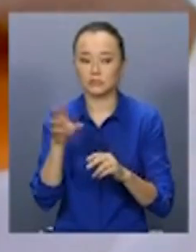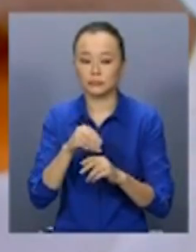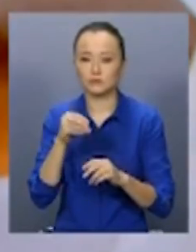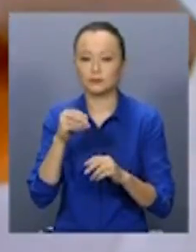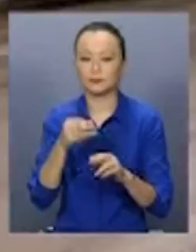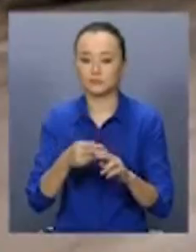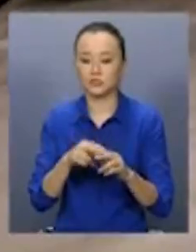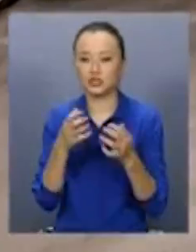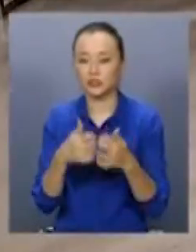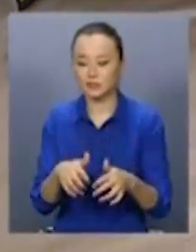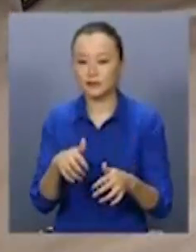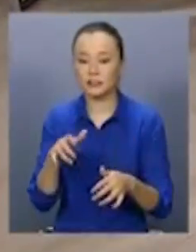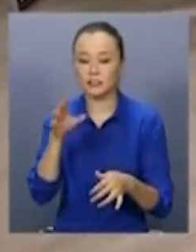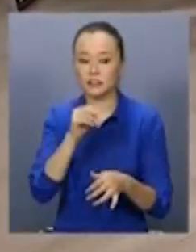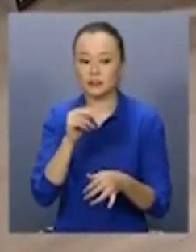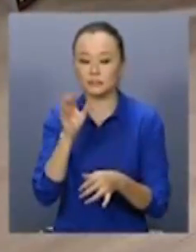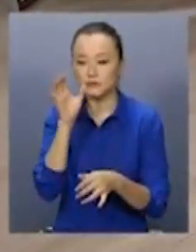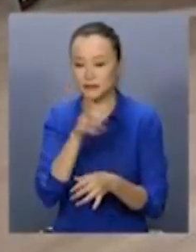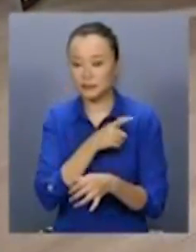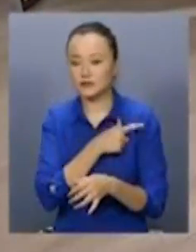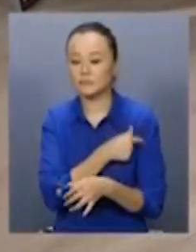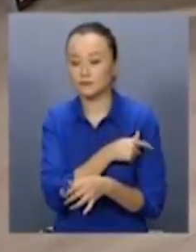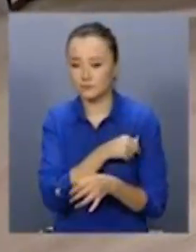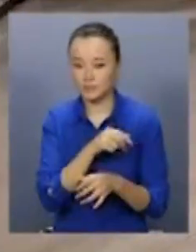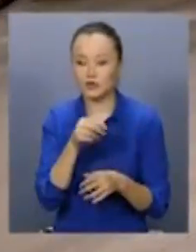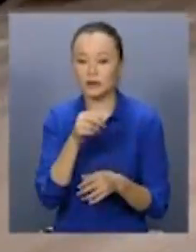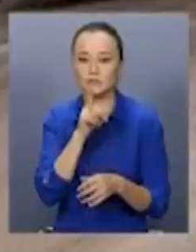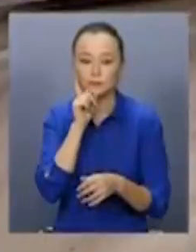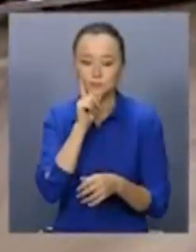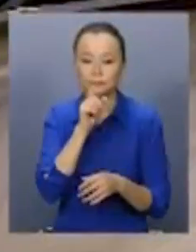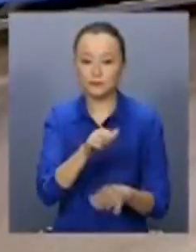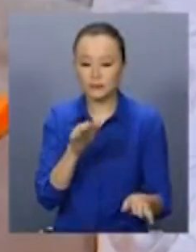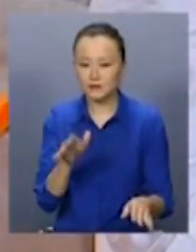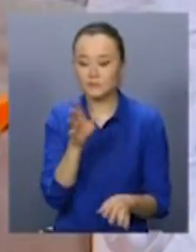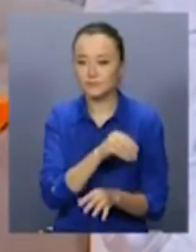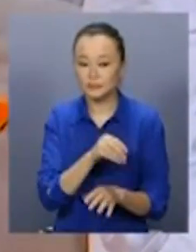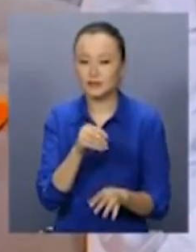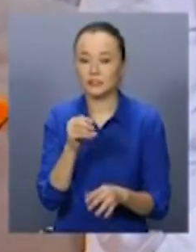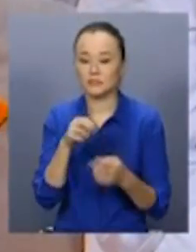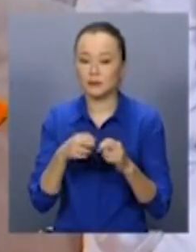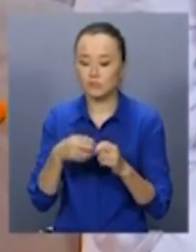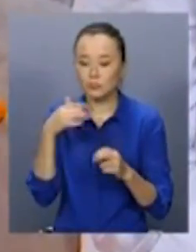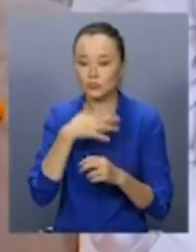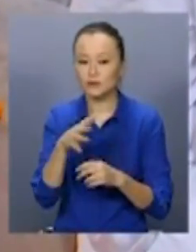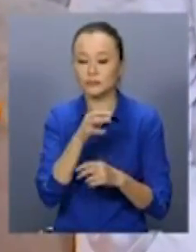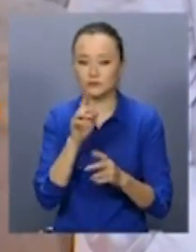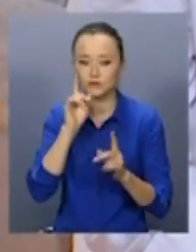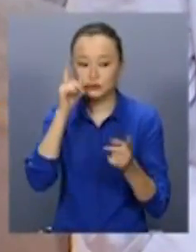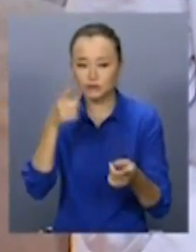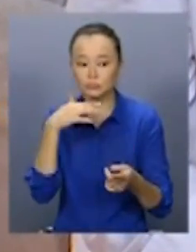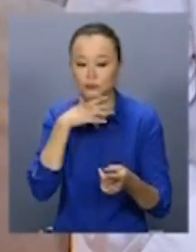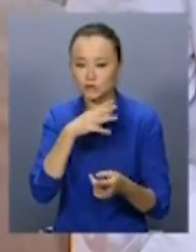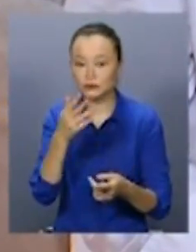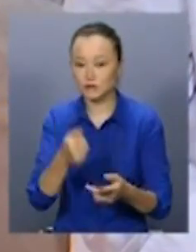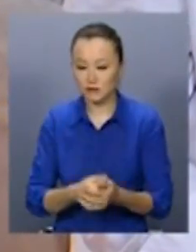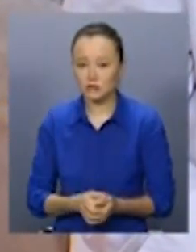саласы болып есептеледі. Жас балаларға қарағанда үлкен балалар көп күйзелістен өтеді, жаңа проблемалар көп, олардың басында күйзеліс көп дейміз.